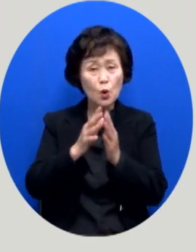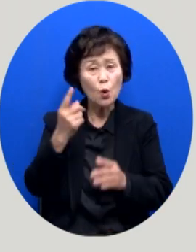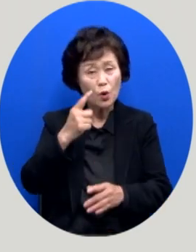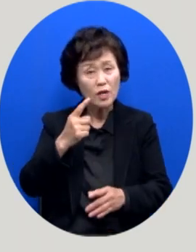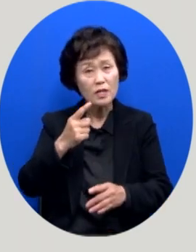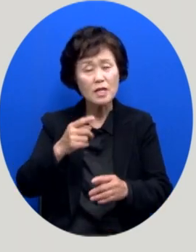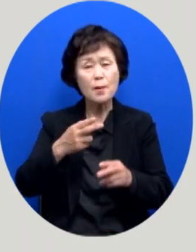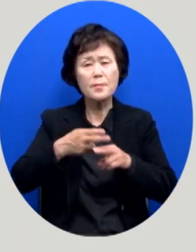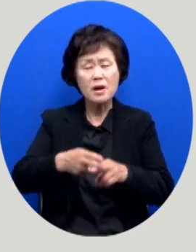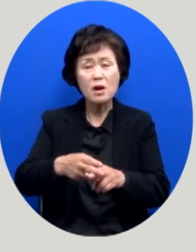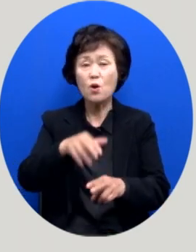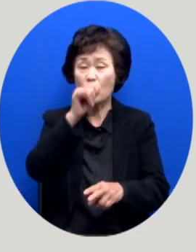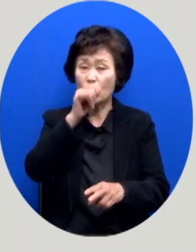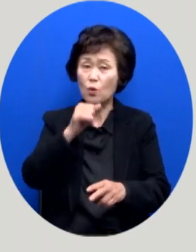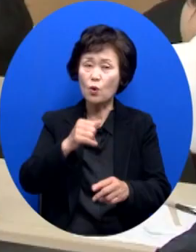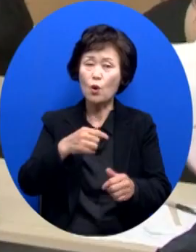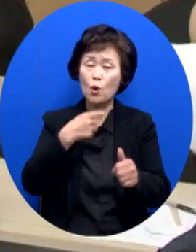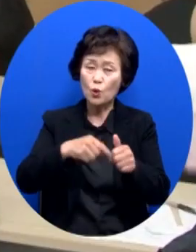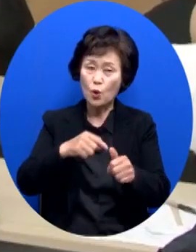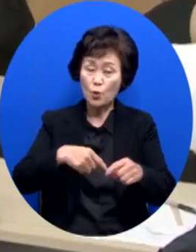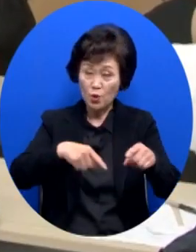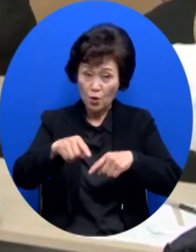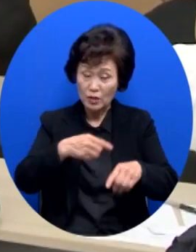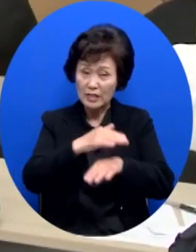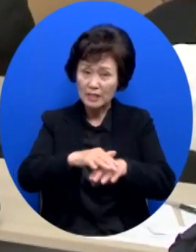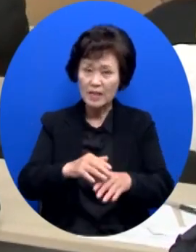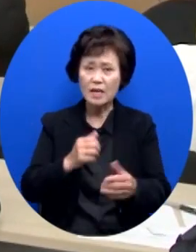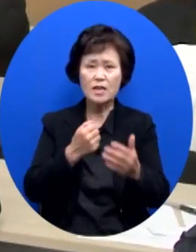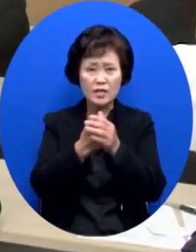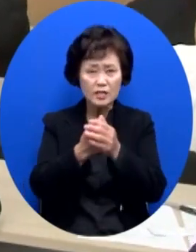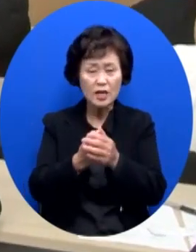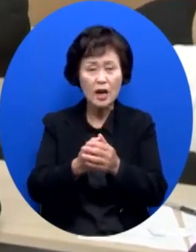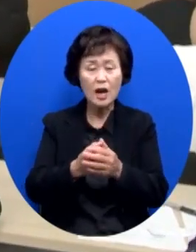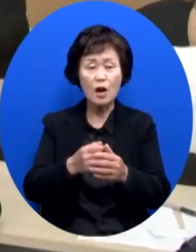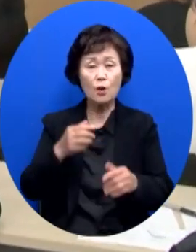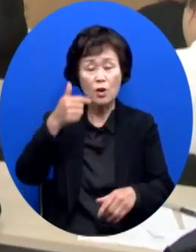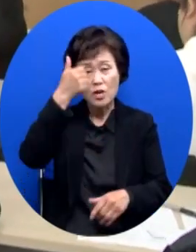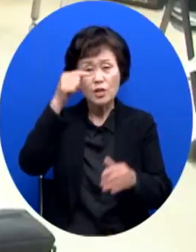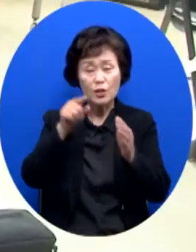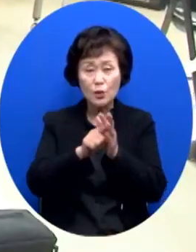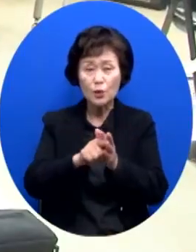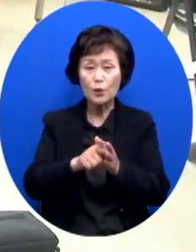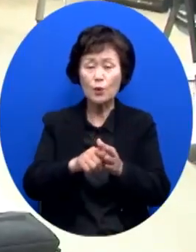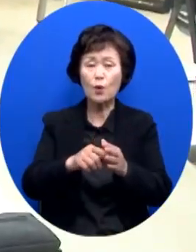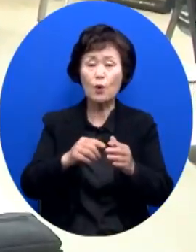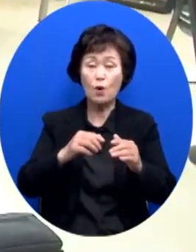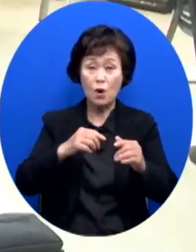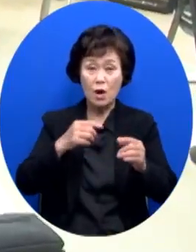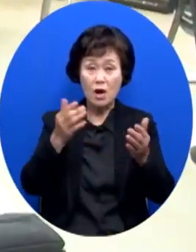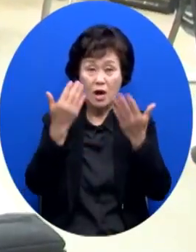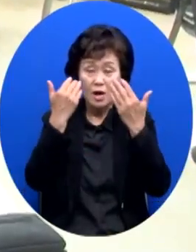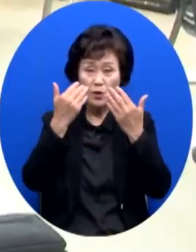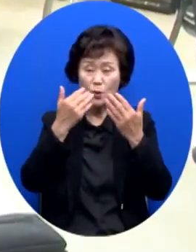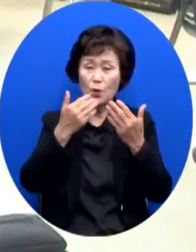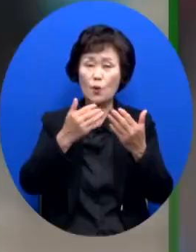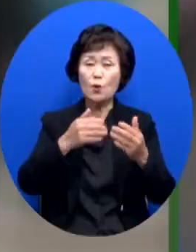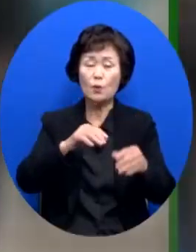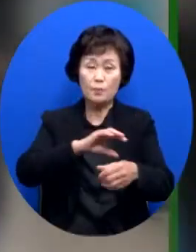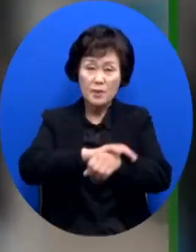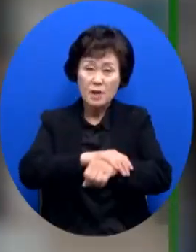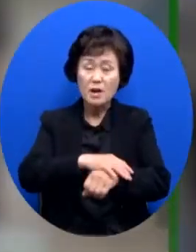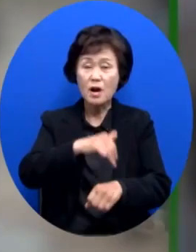교육 정책을 결정하고 학교 설립과 자사고 폐지 권한 등도 가지고 있어 교육 소통령이라